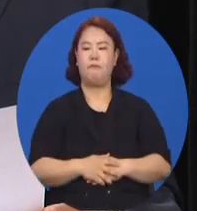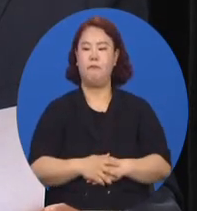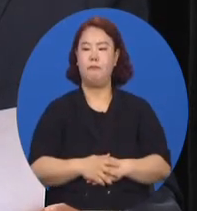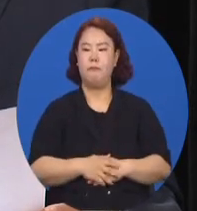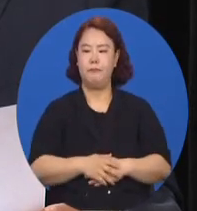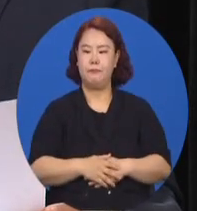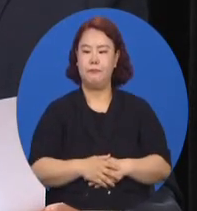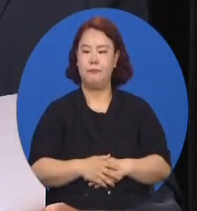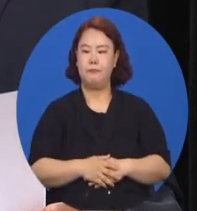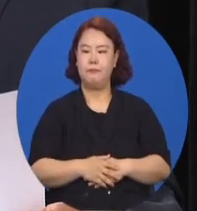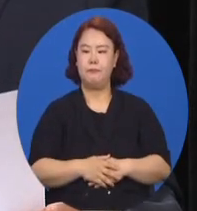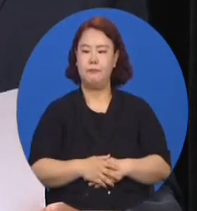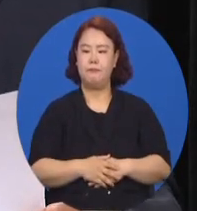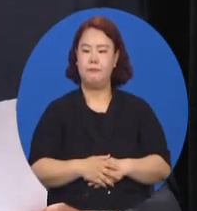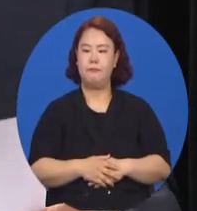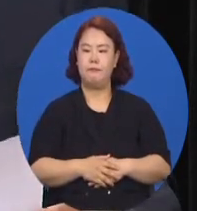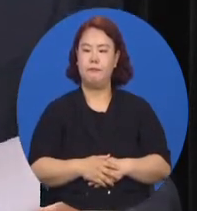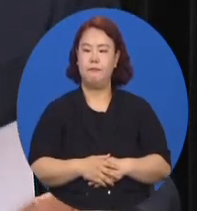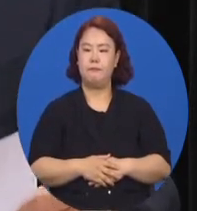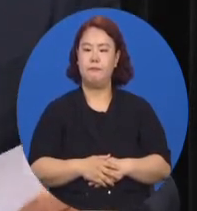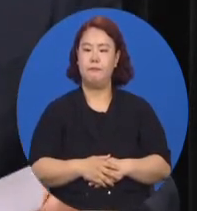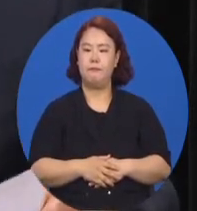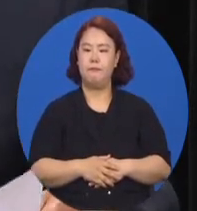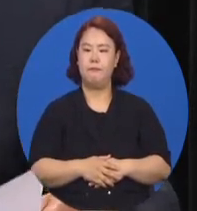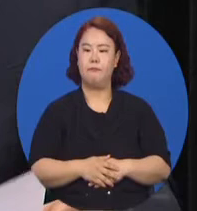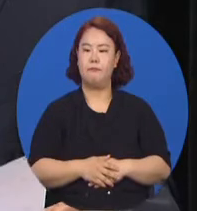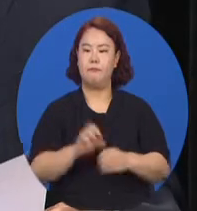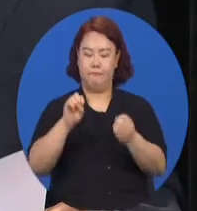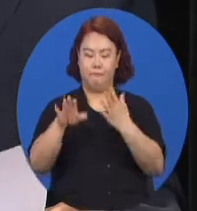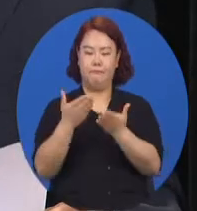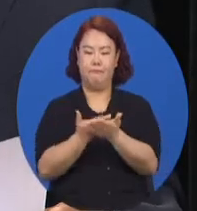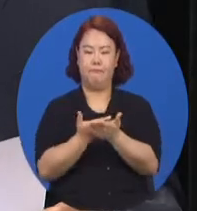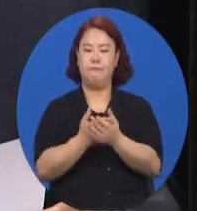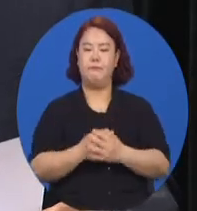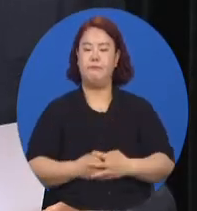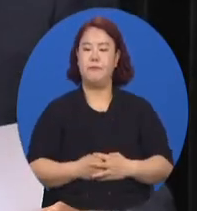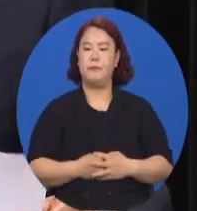해주시면 고맙겠습니다. 네, 답변해 주시죠.